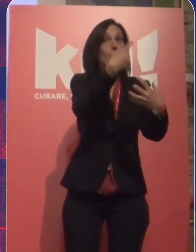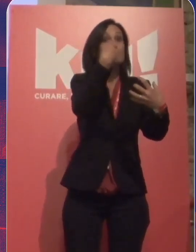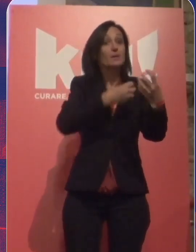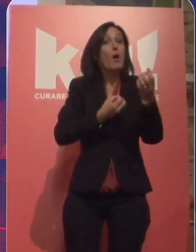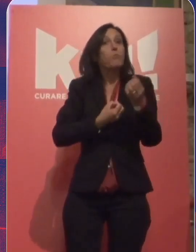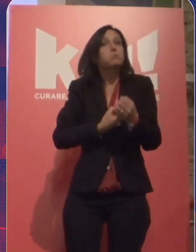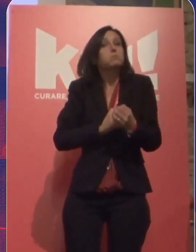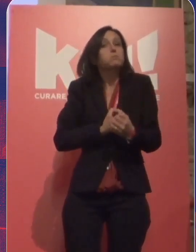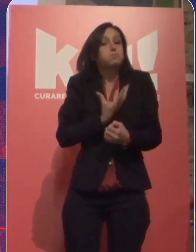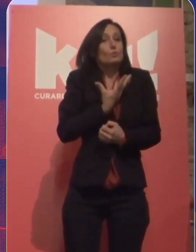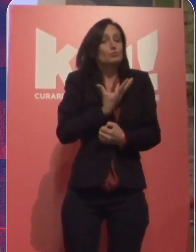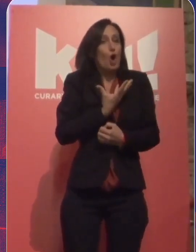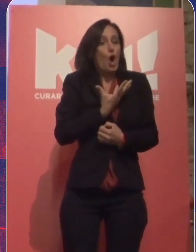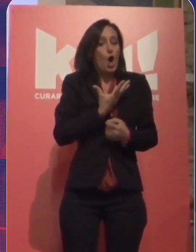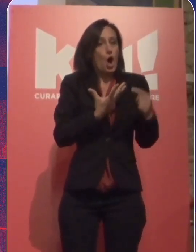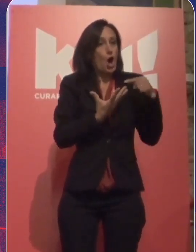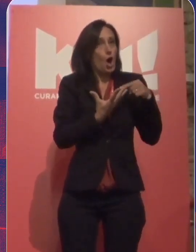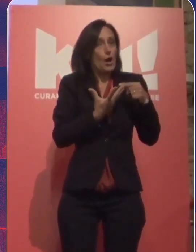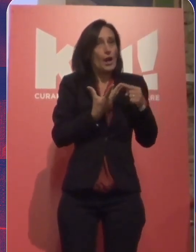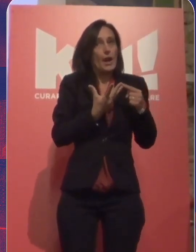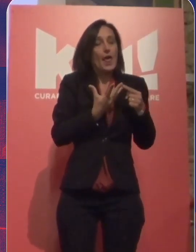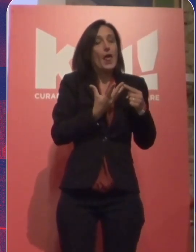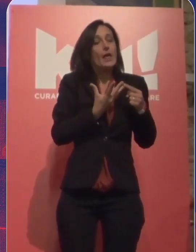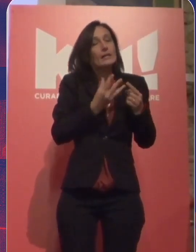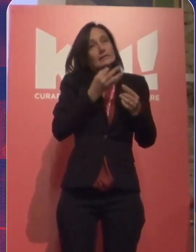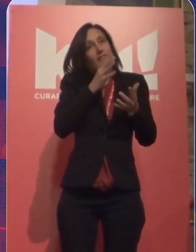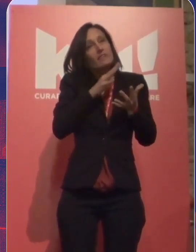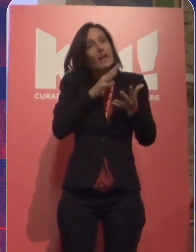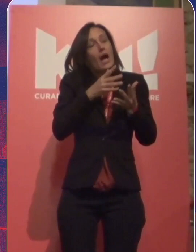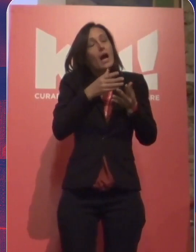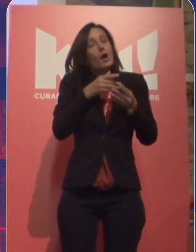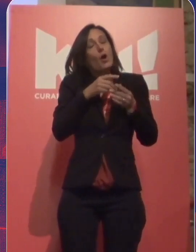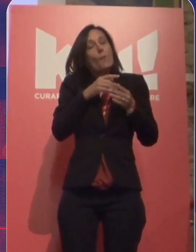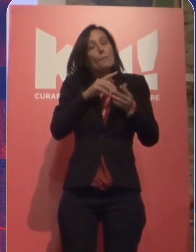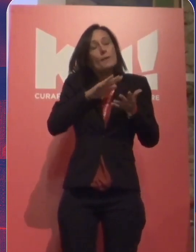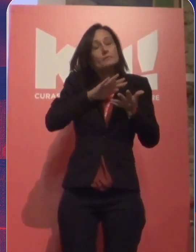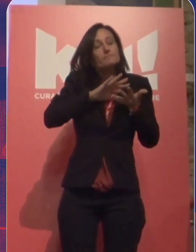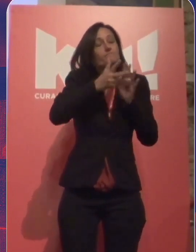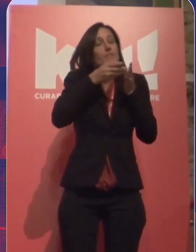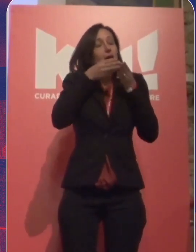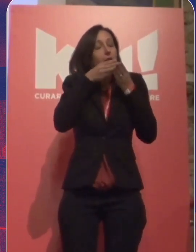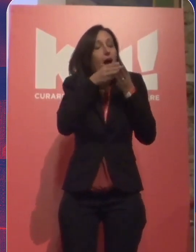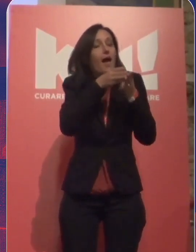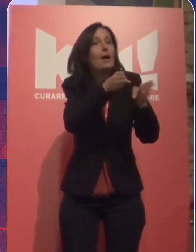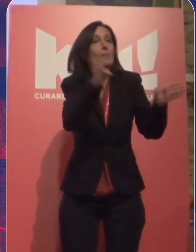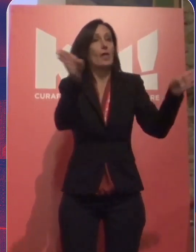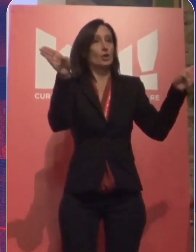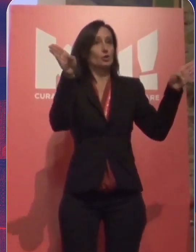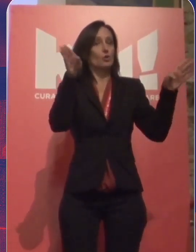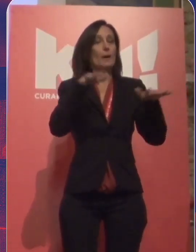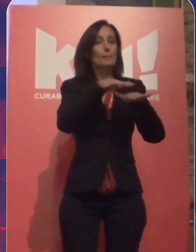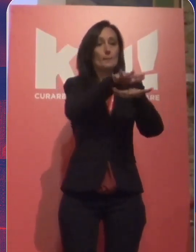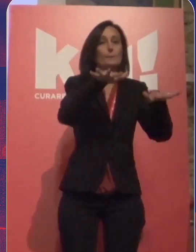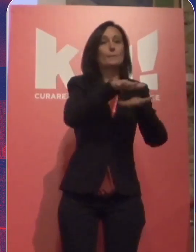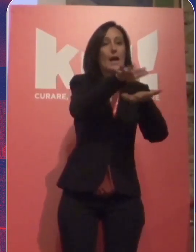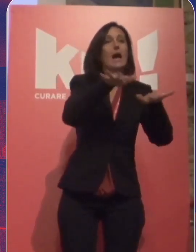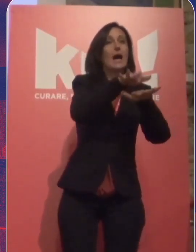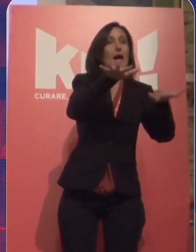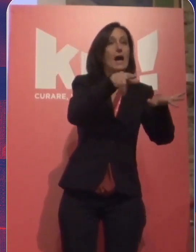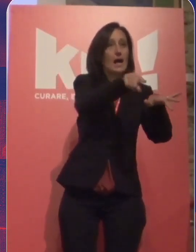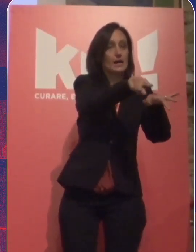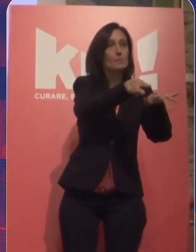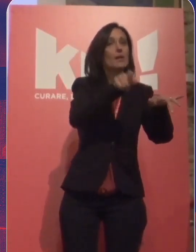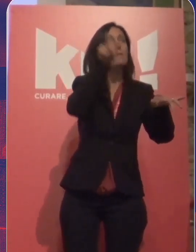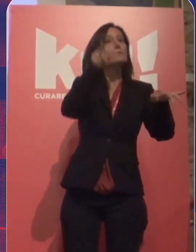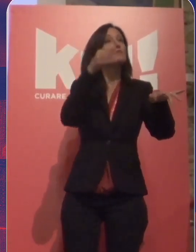spinta verso l'aperto verso l'aperto verso il mare direbbe niceno verso verso l'allargamento